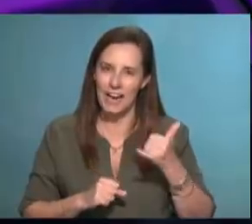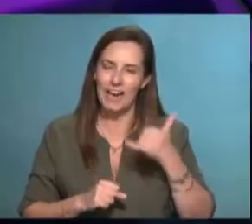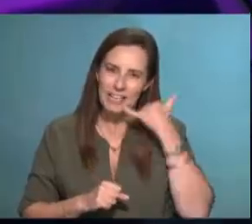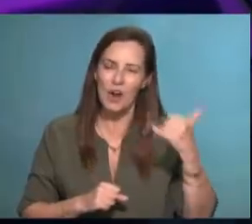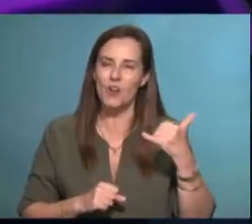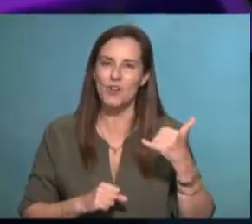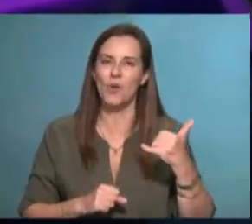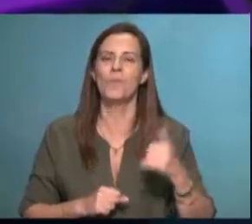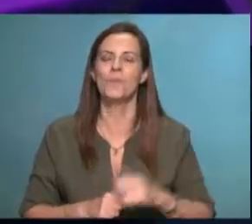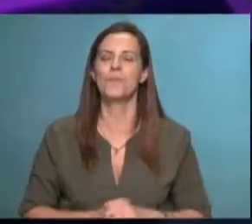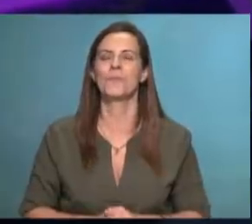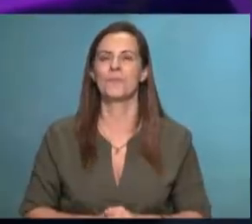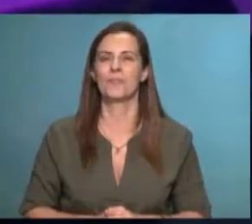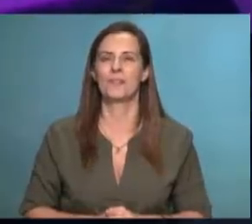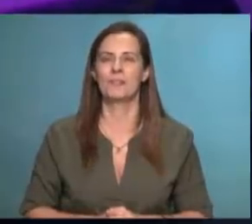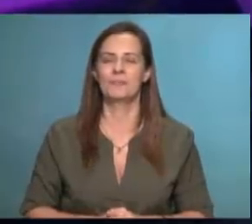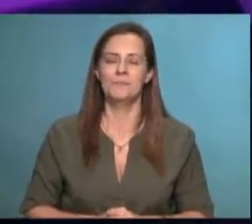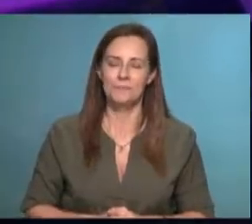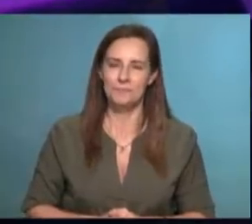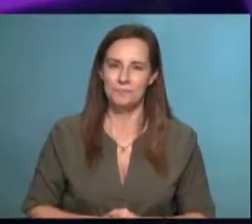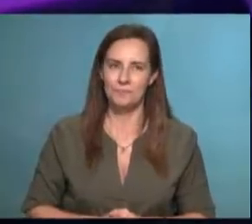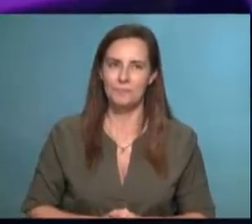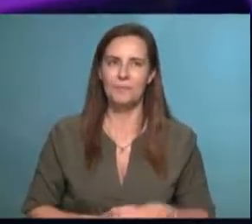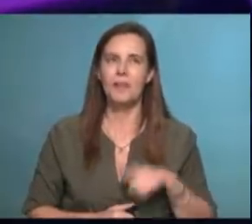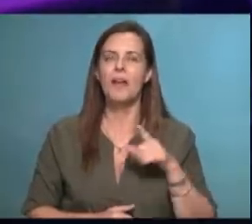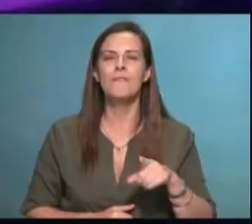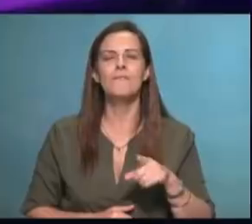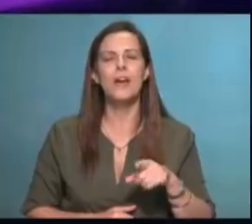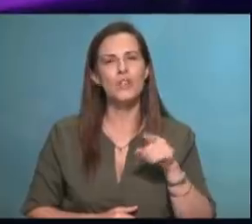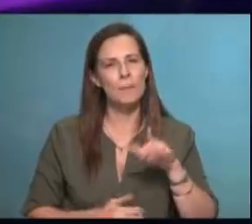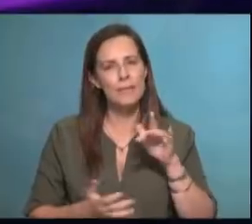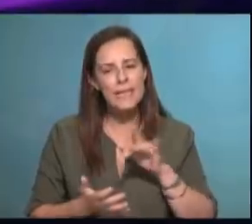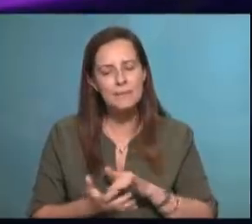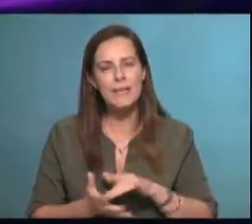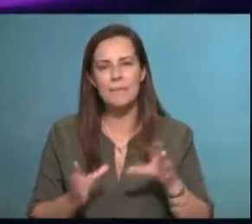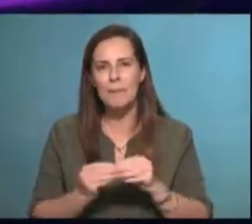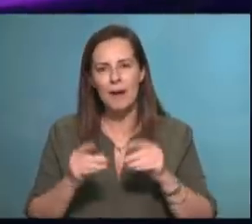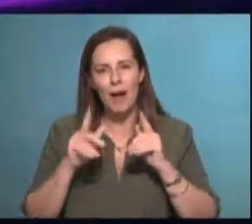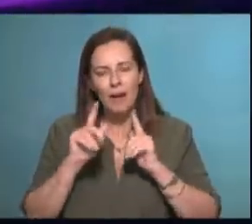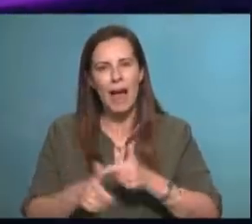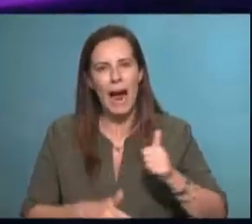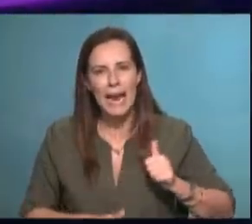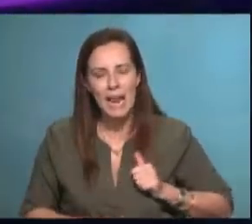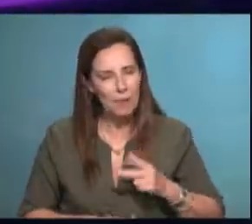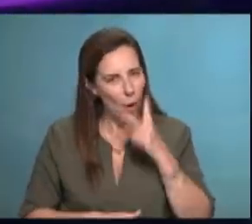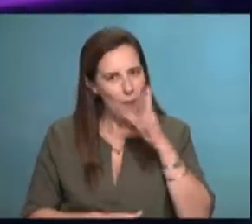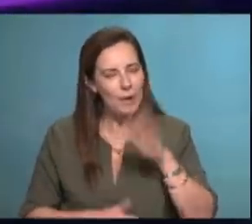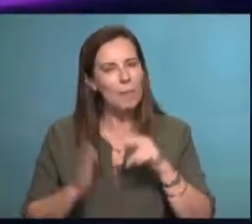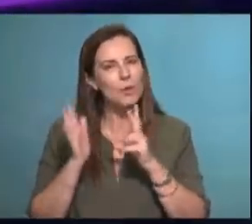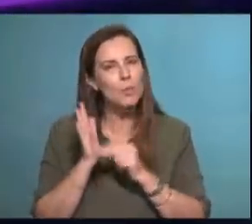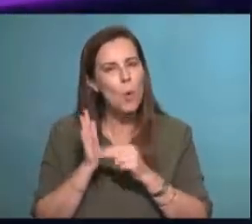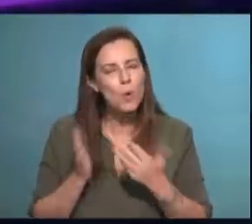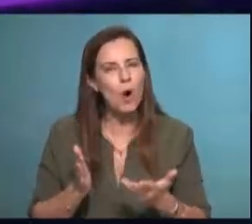בקשתו והעבירו את דרישת השלום. וכשהעיתונאים נמצאים יחד עם הלוחמים כן, בשטח, כן. אנחנו רואים גם תמונות